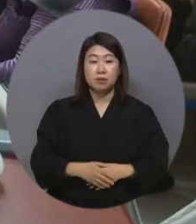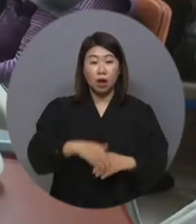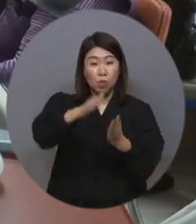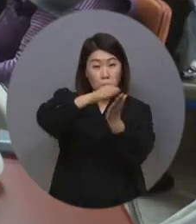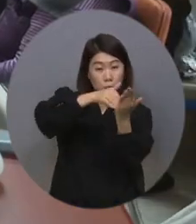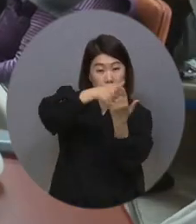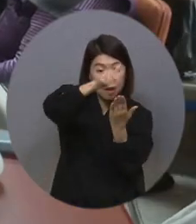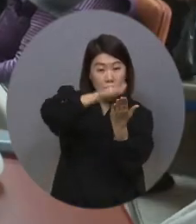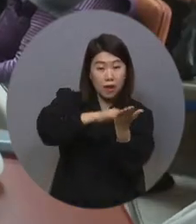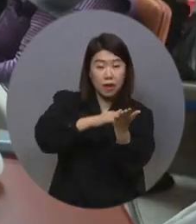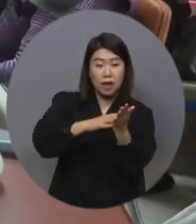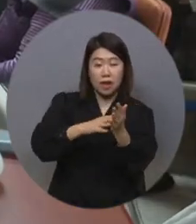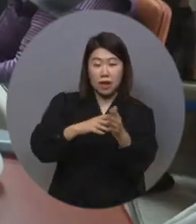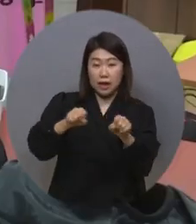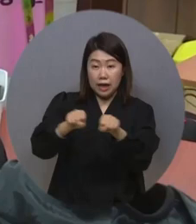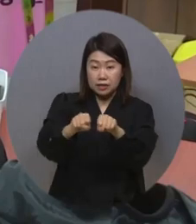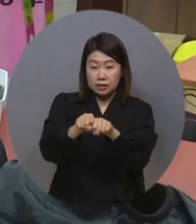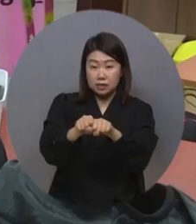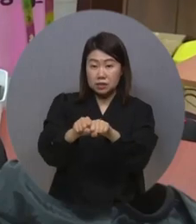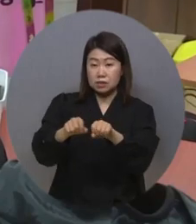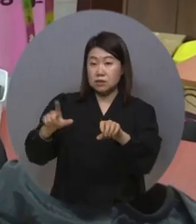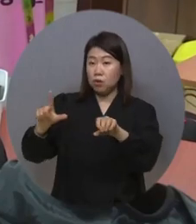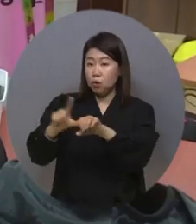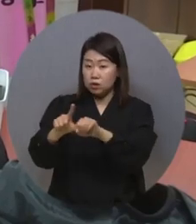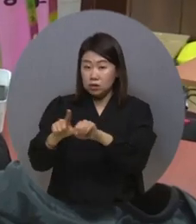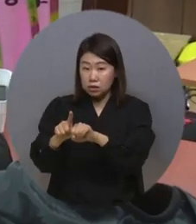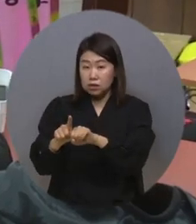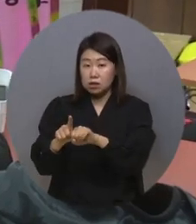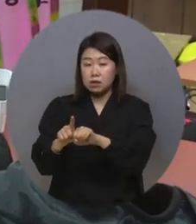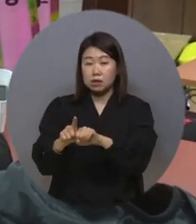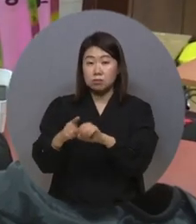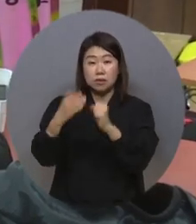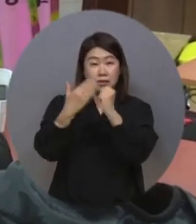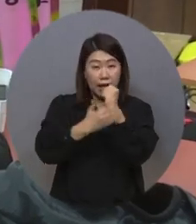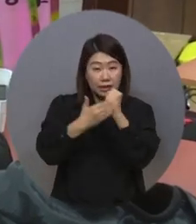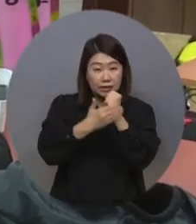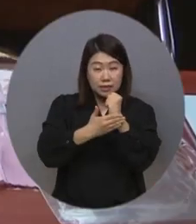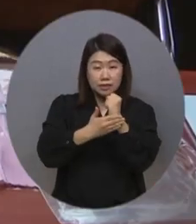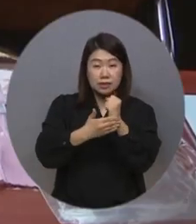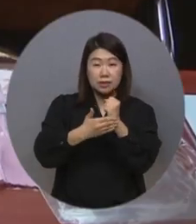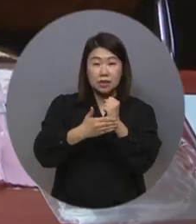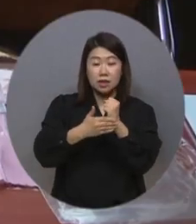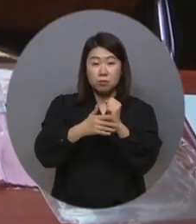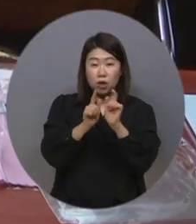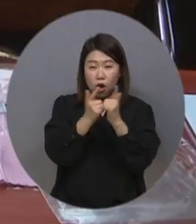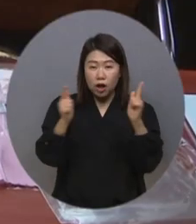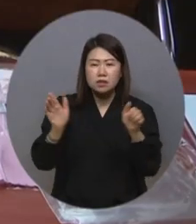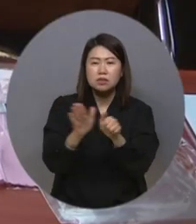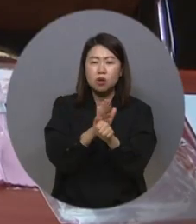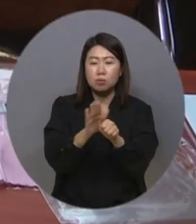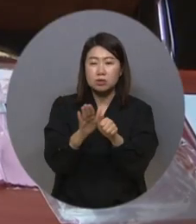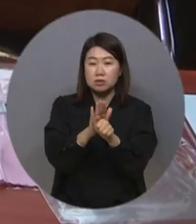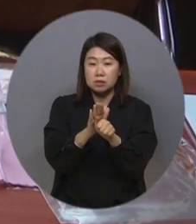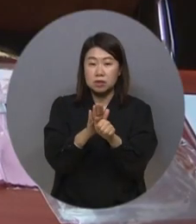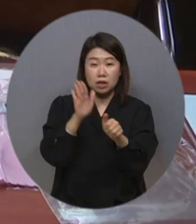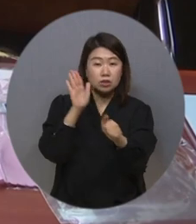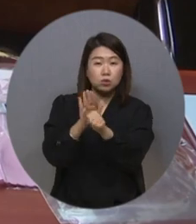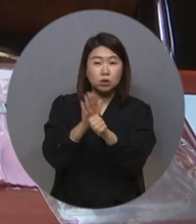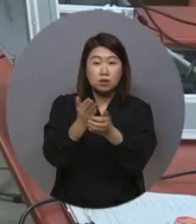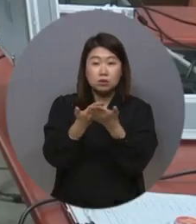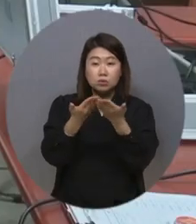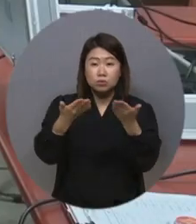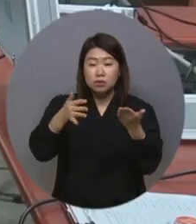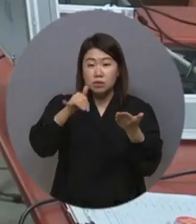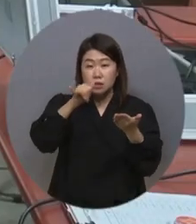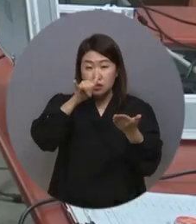도배에서부터 가스와 전기, 자동차 점검 및 장수사진 촬영, 피부미용, 이미용 서비스 등 다양한 분야의 혜택을 받아볼 수